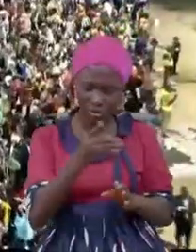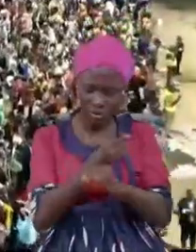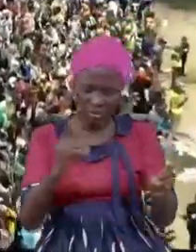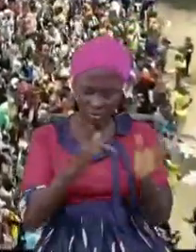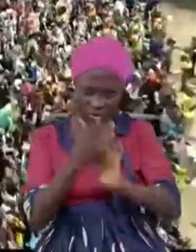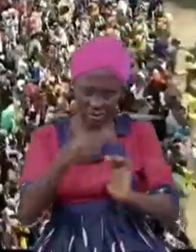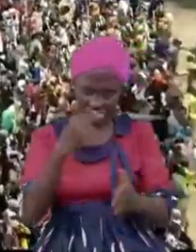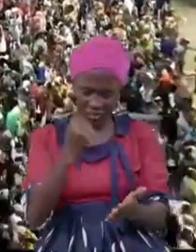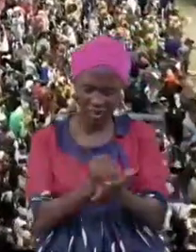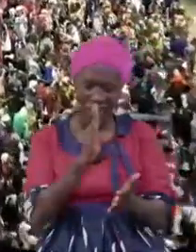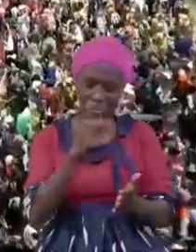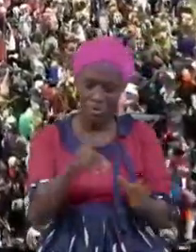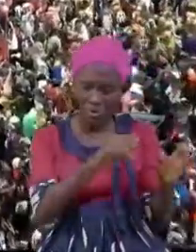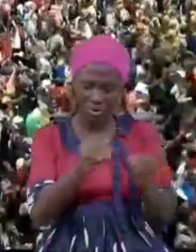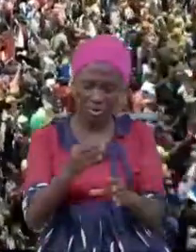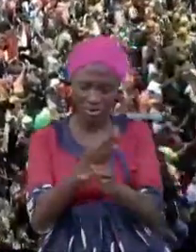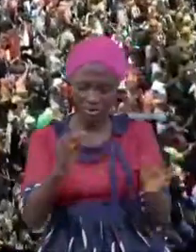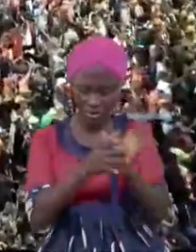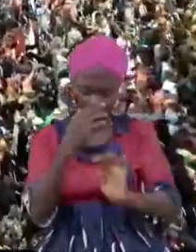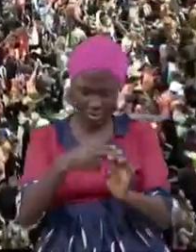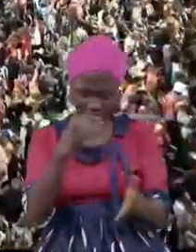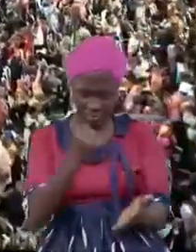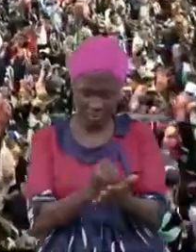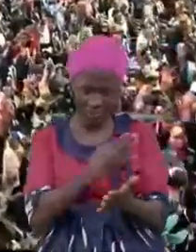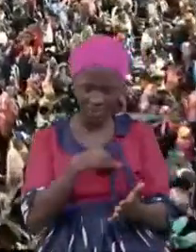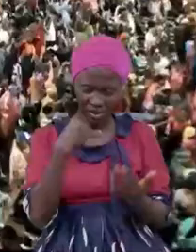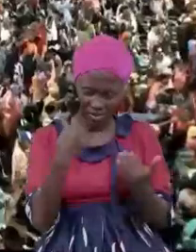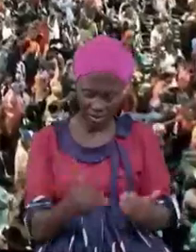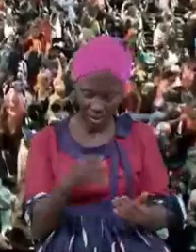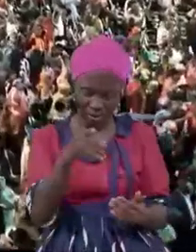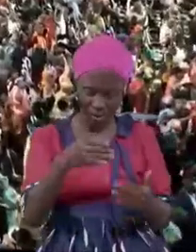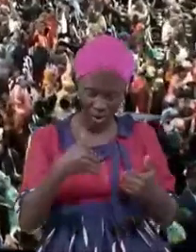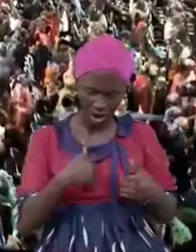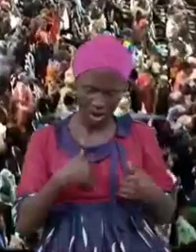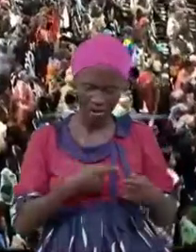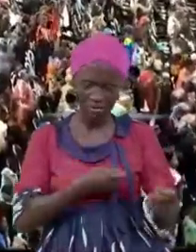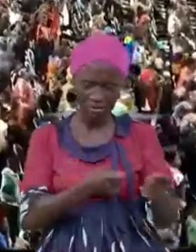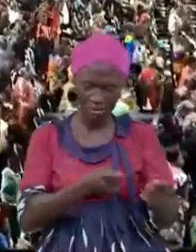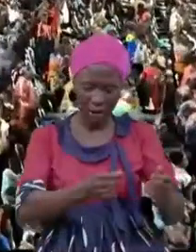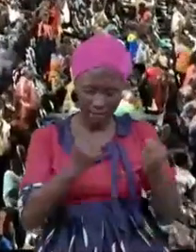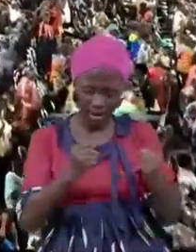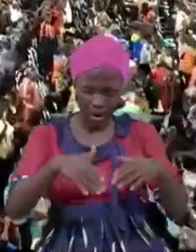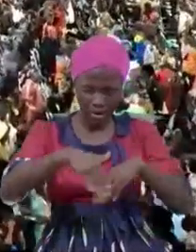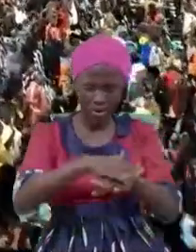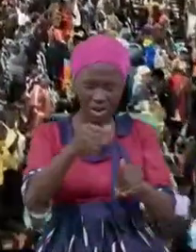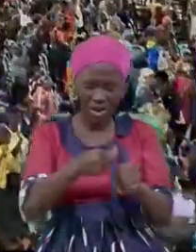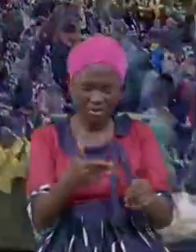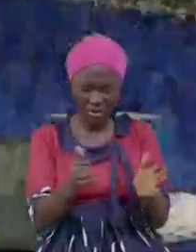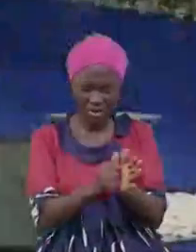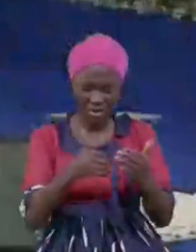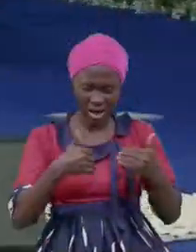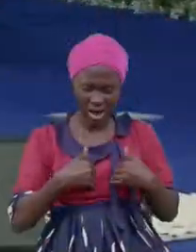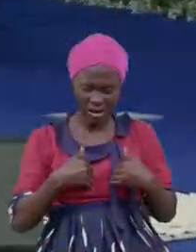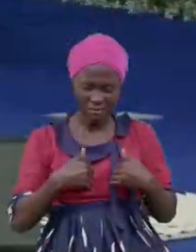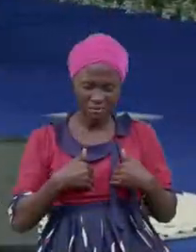Sois affranchi. Et maintenant, tu as la domination sur tout ce qui dominait ta